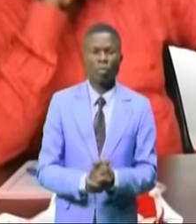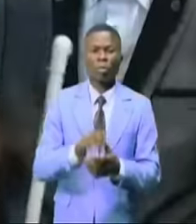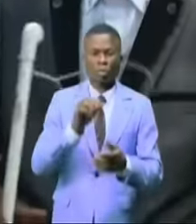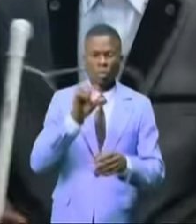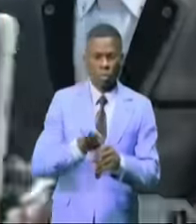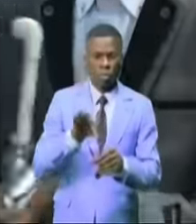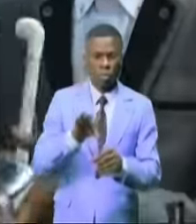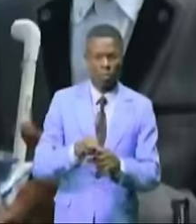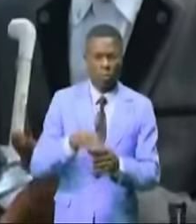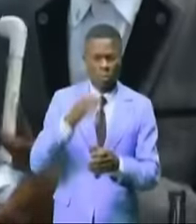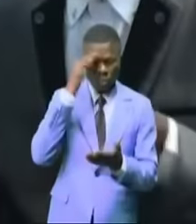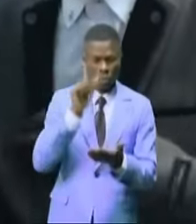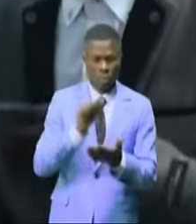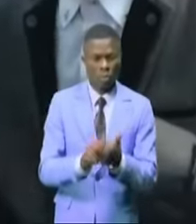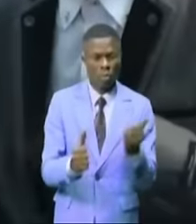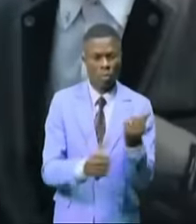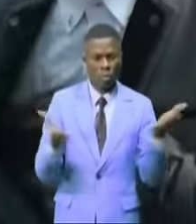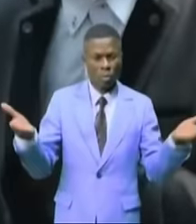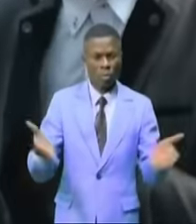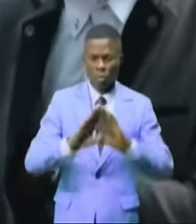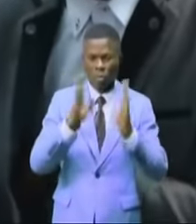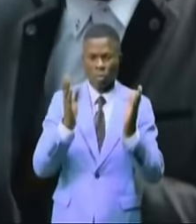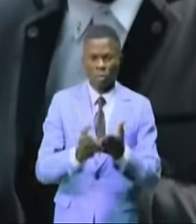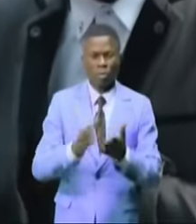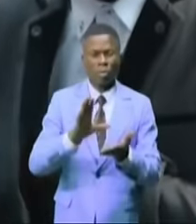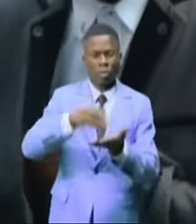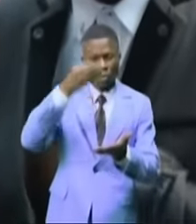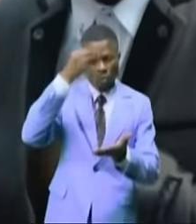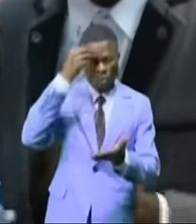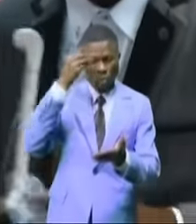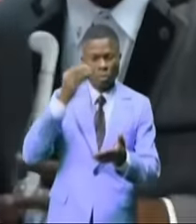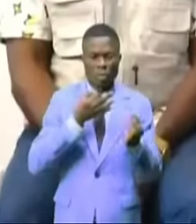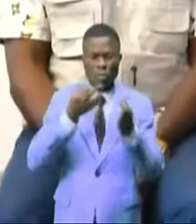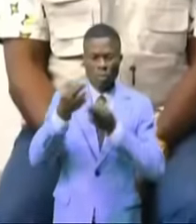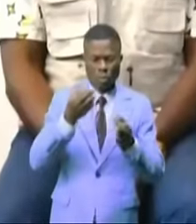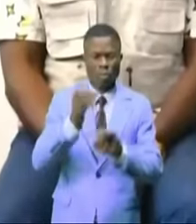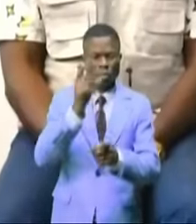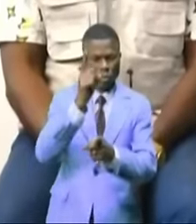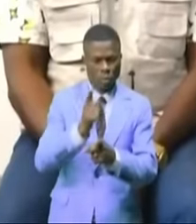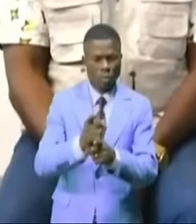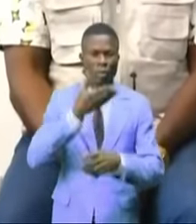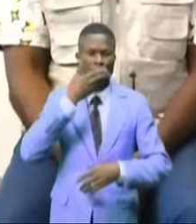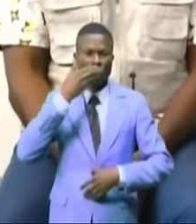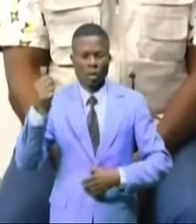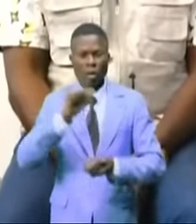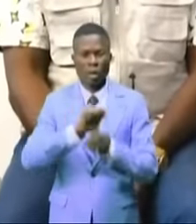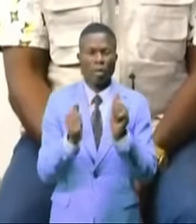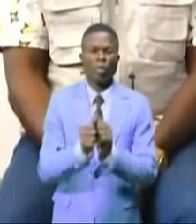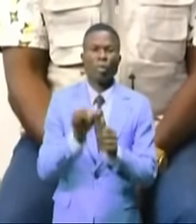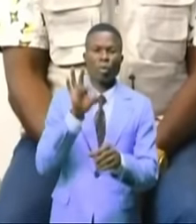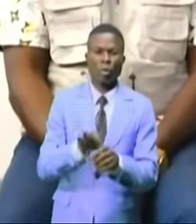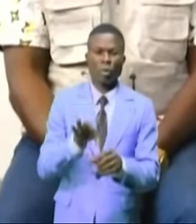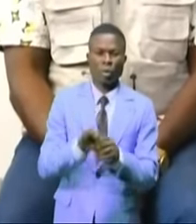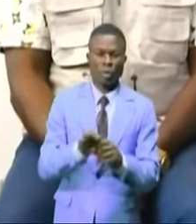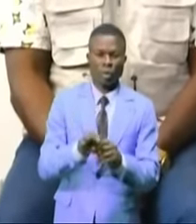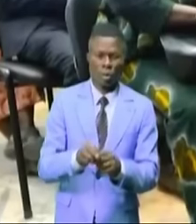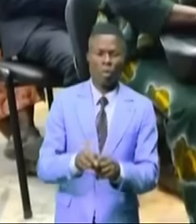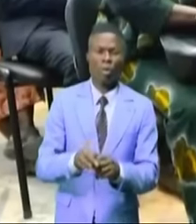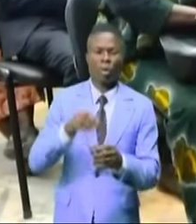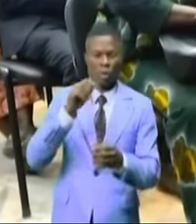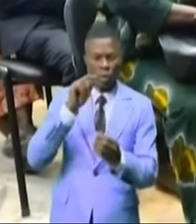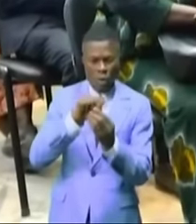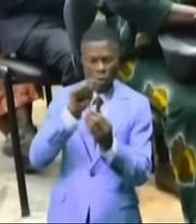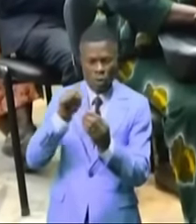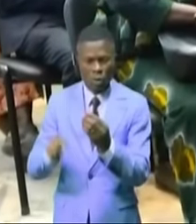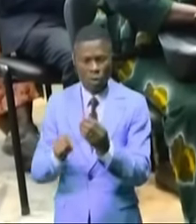de vote. Les participants ont été également édifiés avec une explication détaillée sur le processus de vote, du dépouillement à la